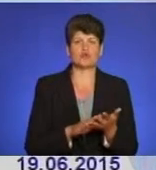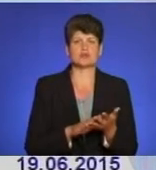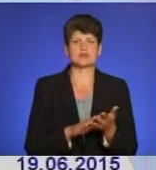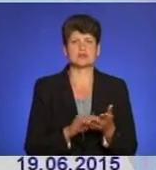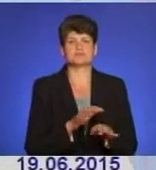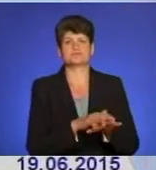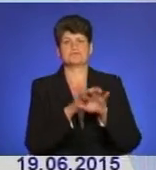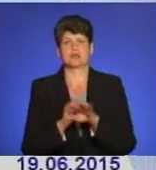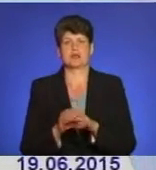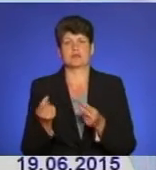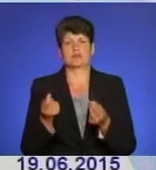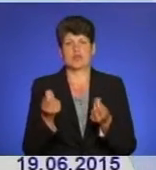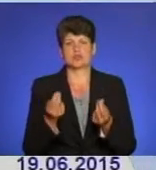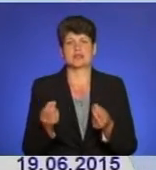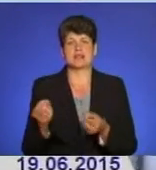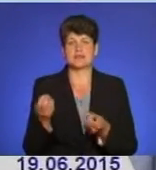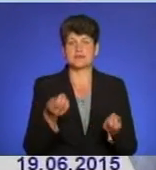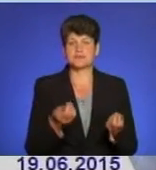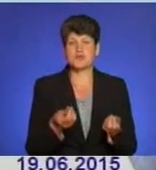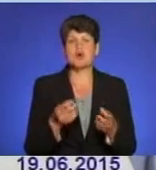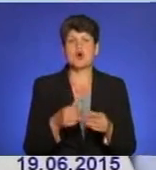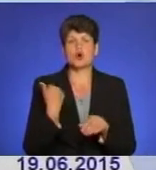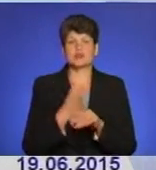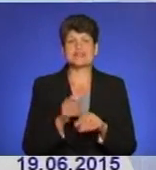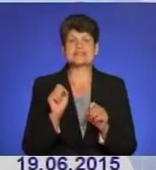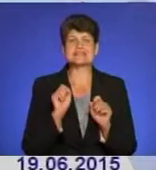жнивної компанії. Найголовнішим завданням керівників